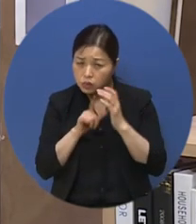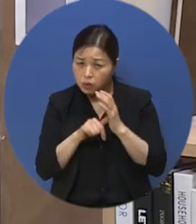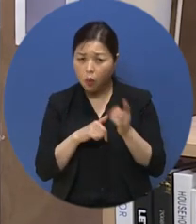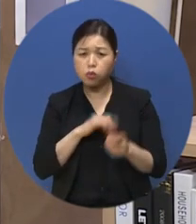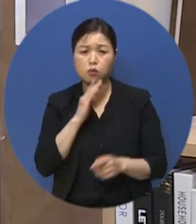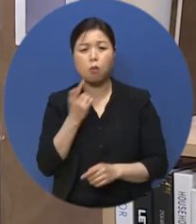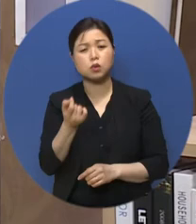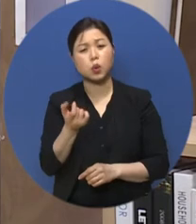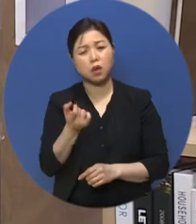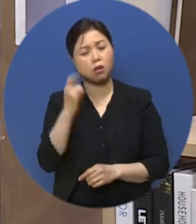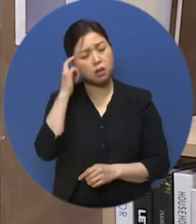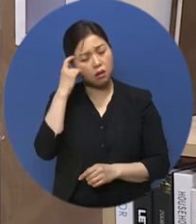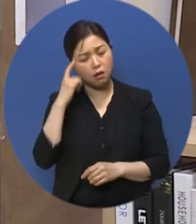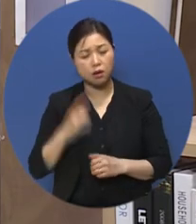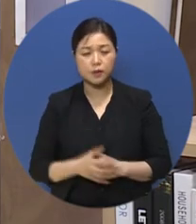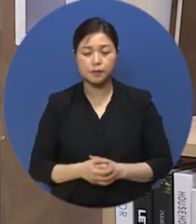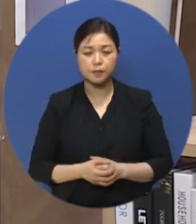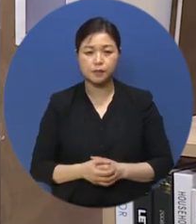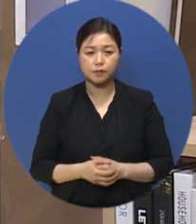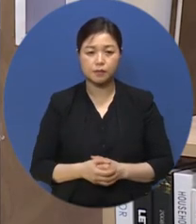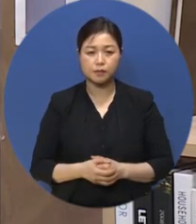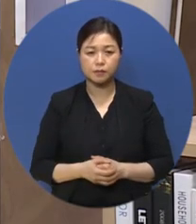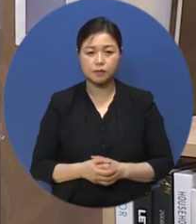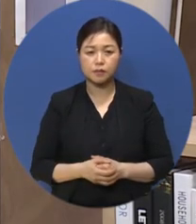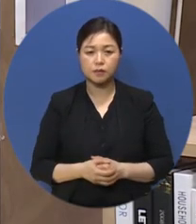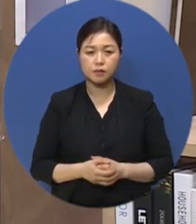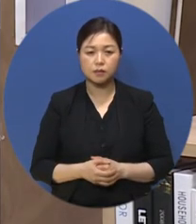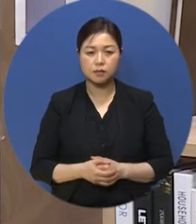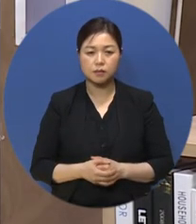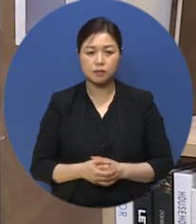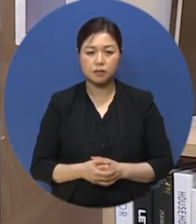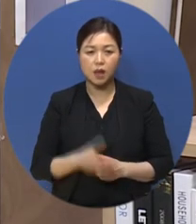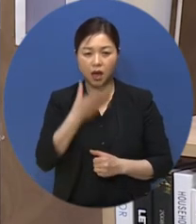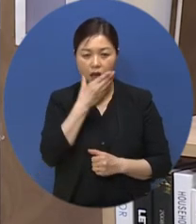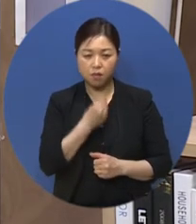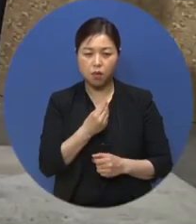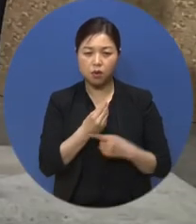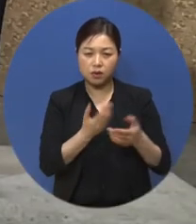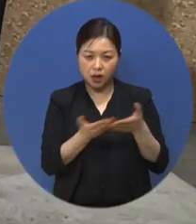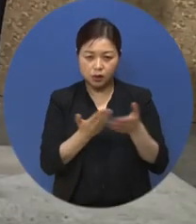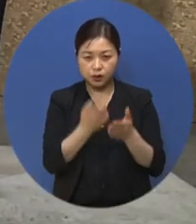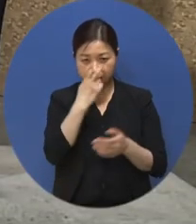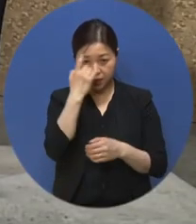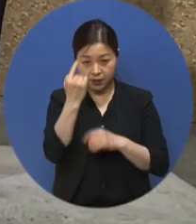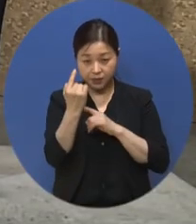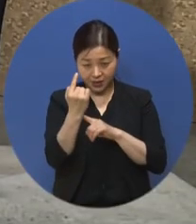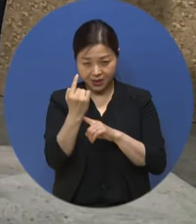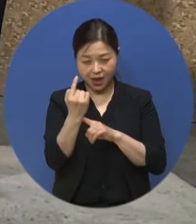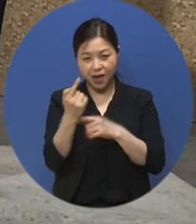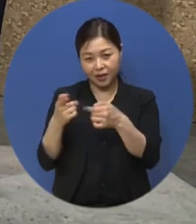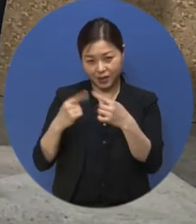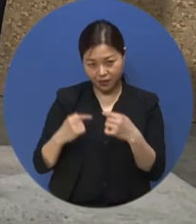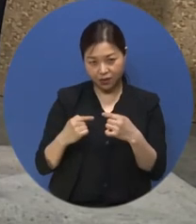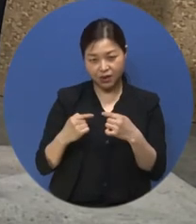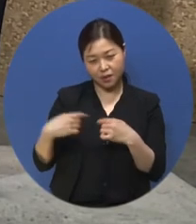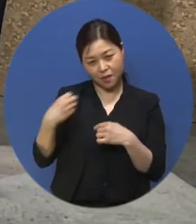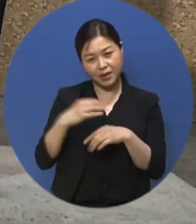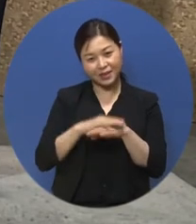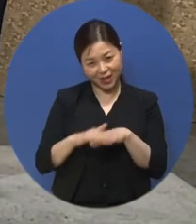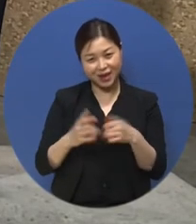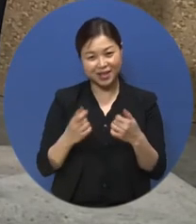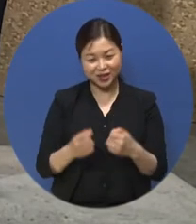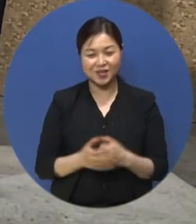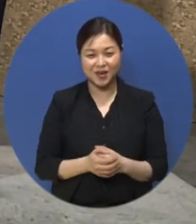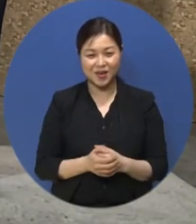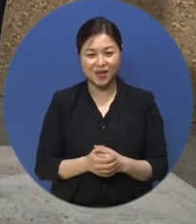네, 비중이라고 생각이 드는데 오늘 이 행운한 지킴이 나오셔가지고 이렇게 얘기를 잘 해주셨으니까 아무래도